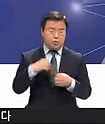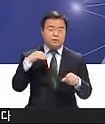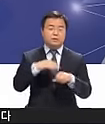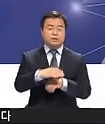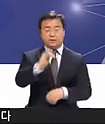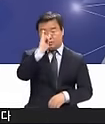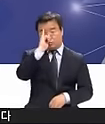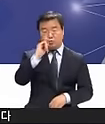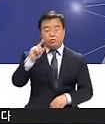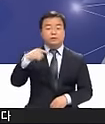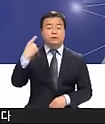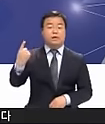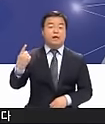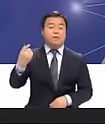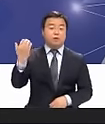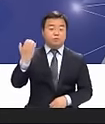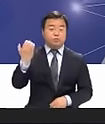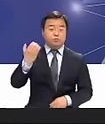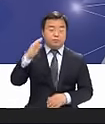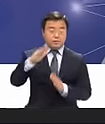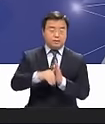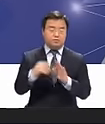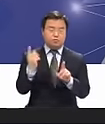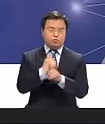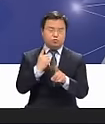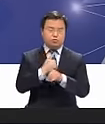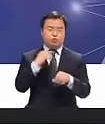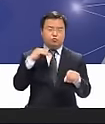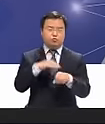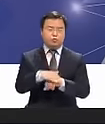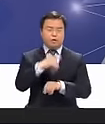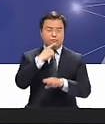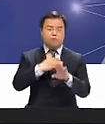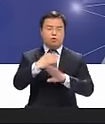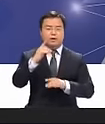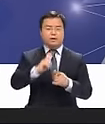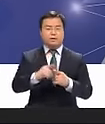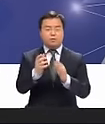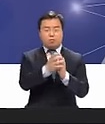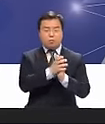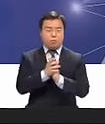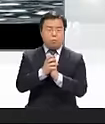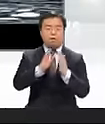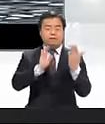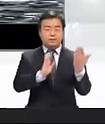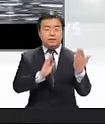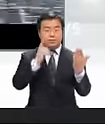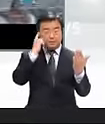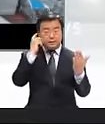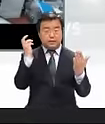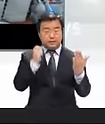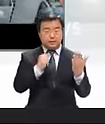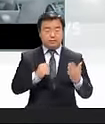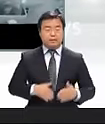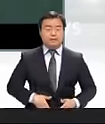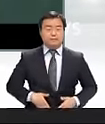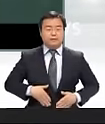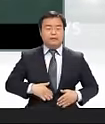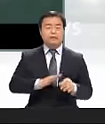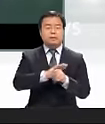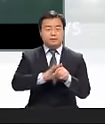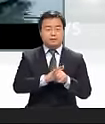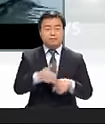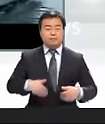90년대 이후에는 이른바 그 수정주의적 관점 북한을 보다 조금 화합해야 될 대상으로 바라보는 따뜻하게 그래서 예, 공동 경비구역